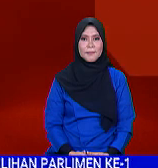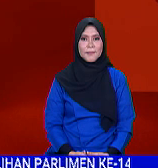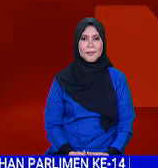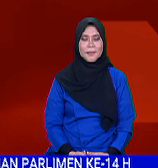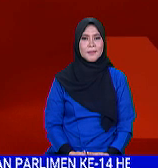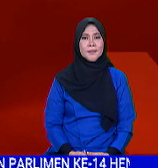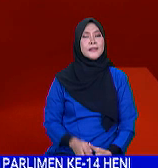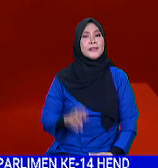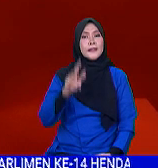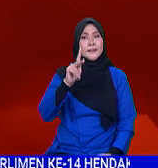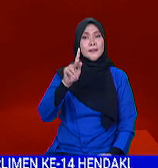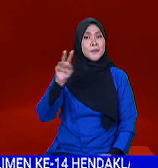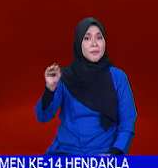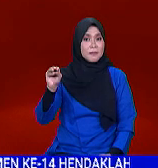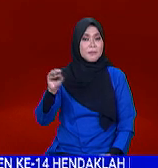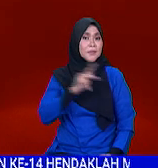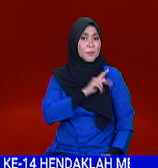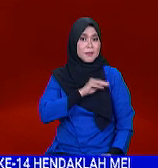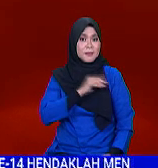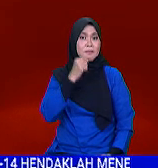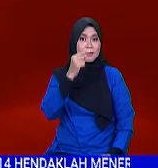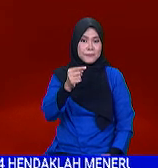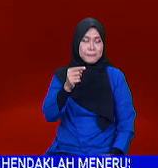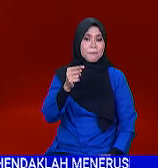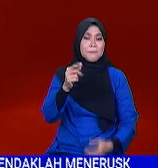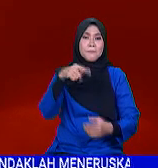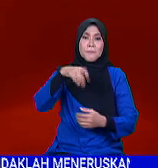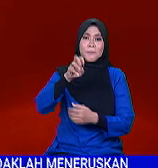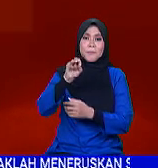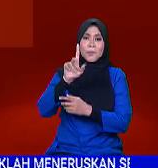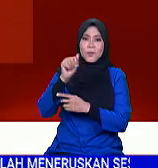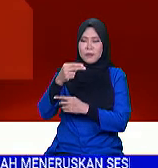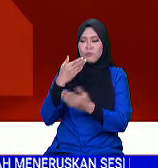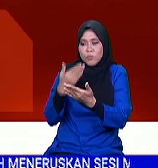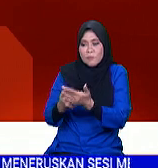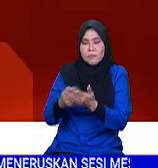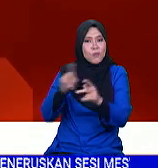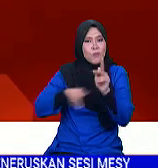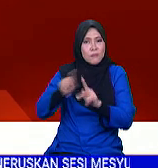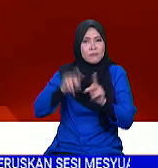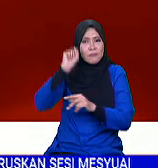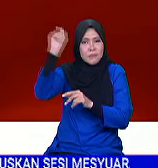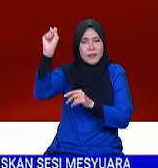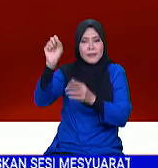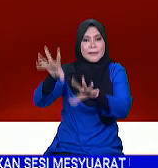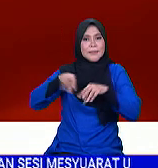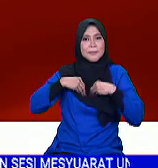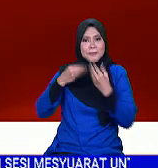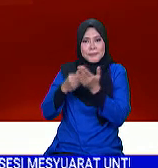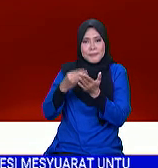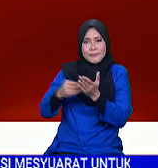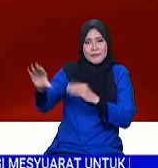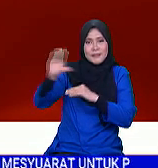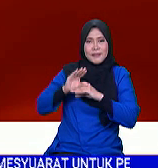Hai menurut kenyataan ketua menteri Datuk Seri Panglima Haji Noor pemulih baik bagi penduduk Sabah yang akan menerima bantuan uang tunai dari